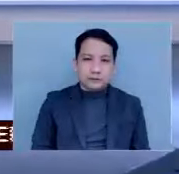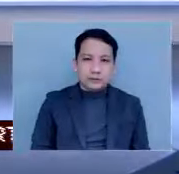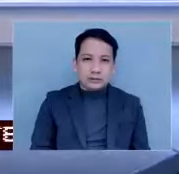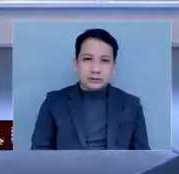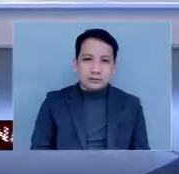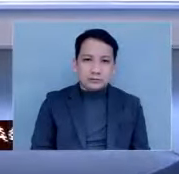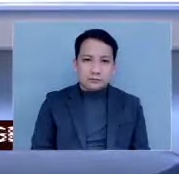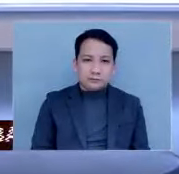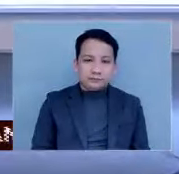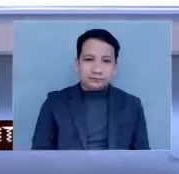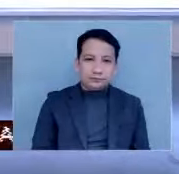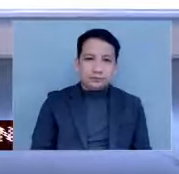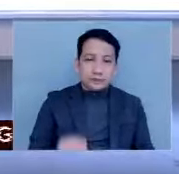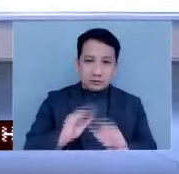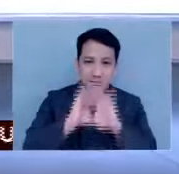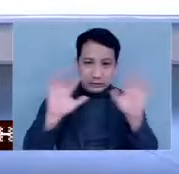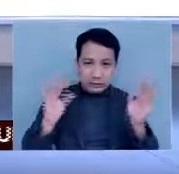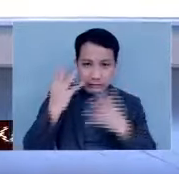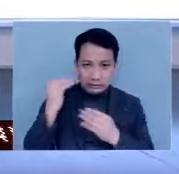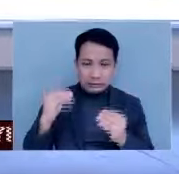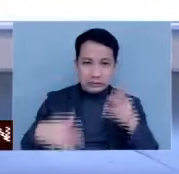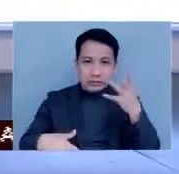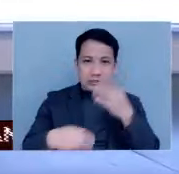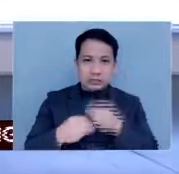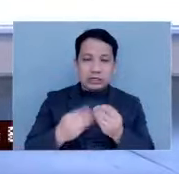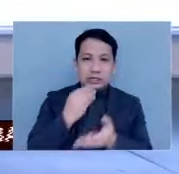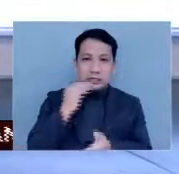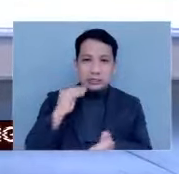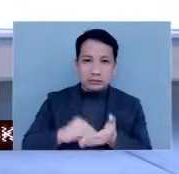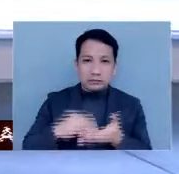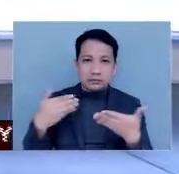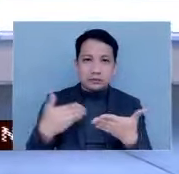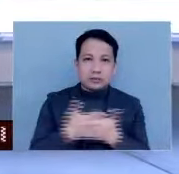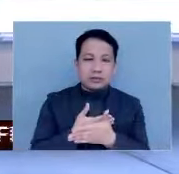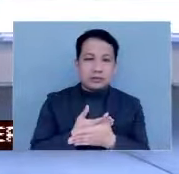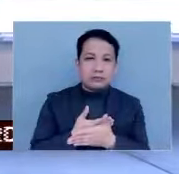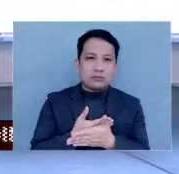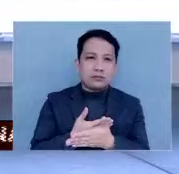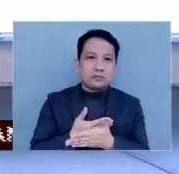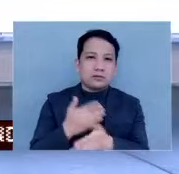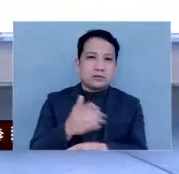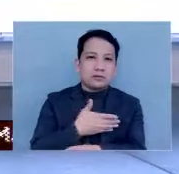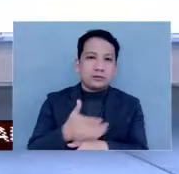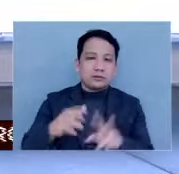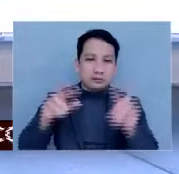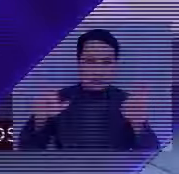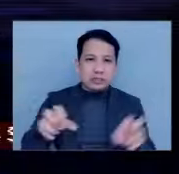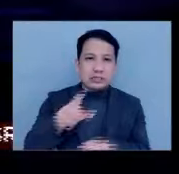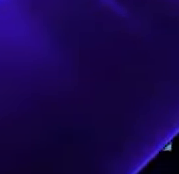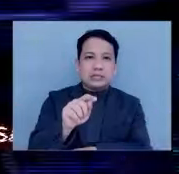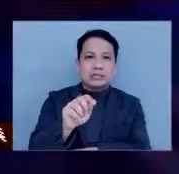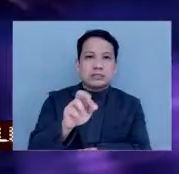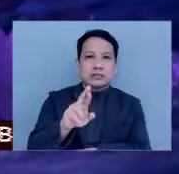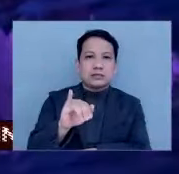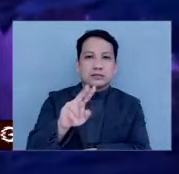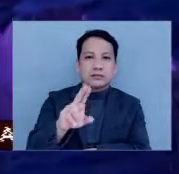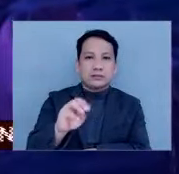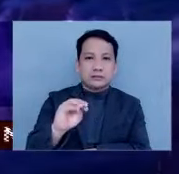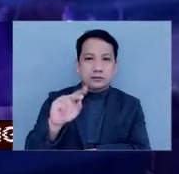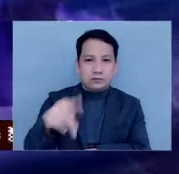Heads Up Liwanags, panalo ang mensahe ng bagong kanta ng Ben and Ben na Triumph.